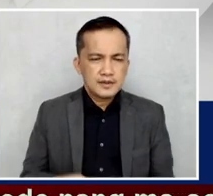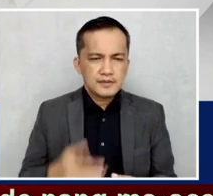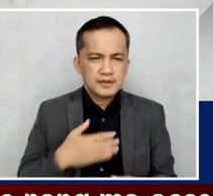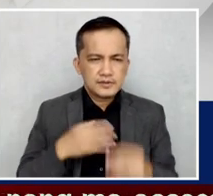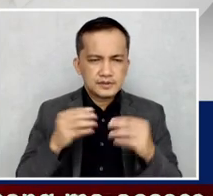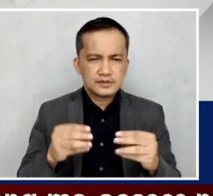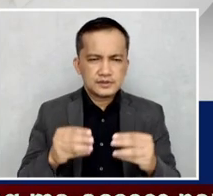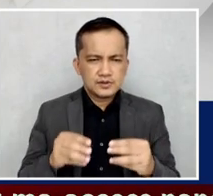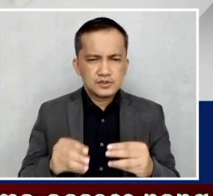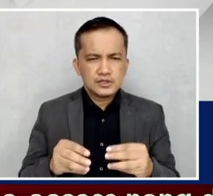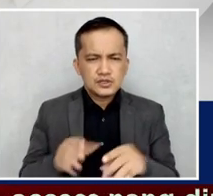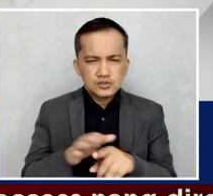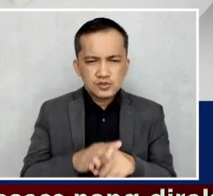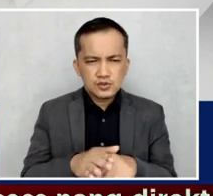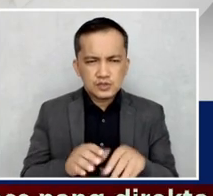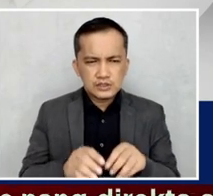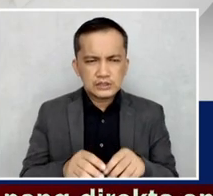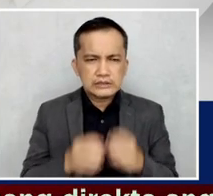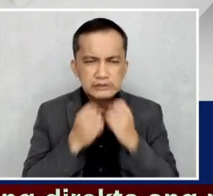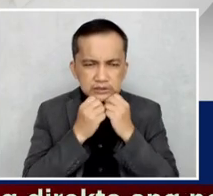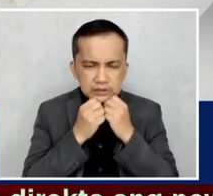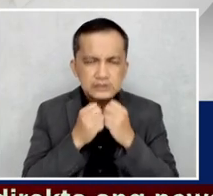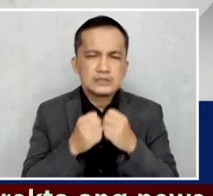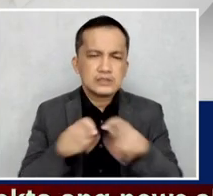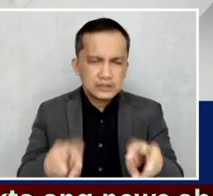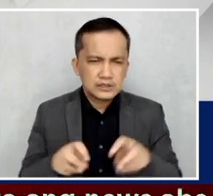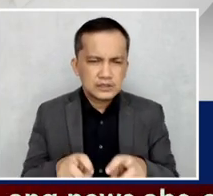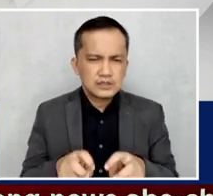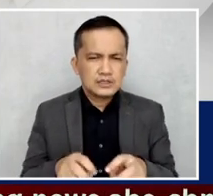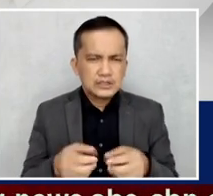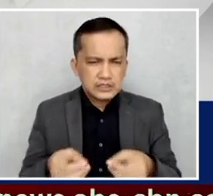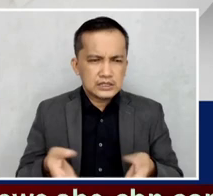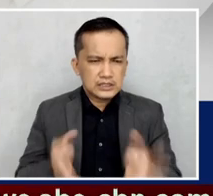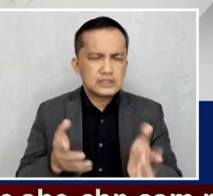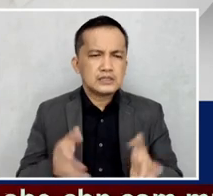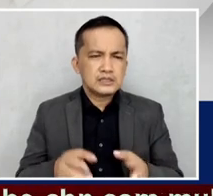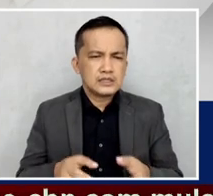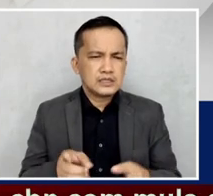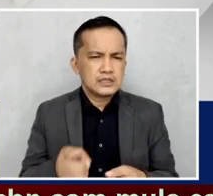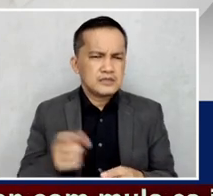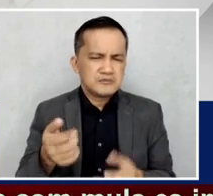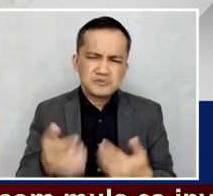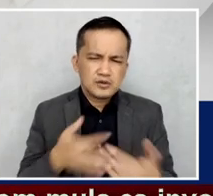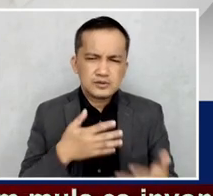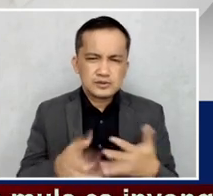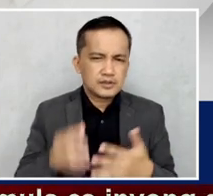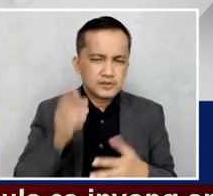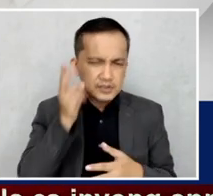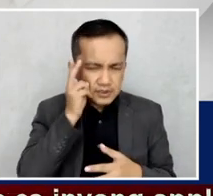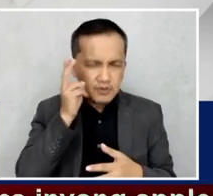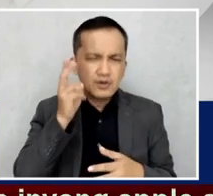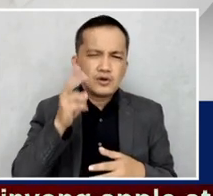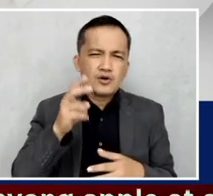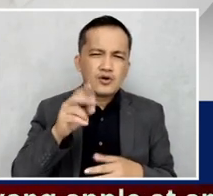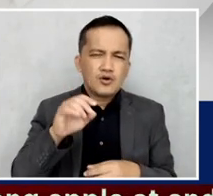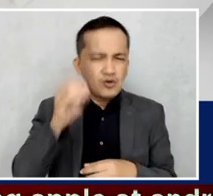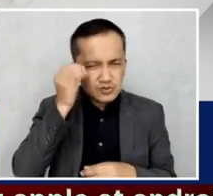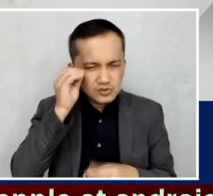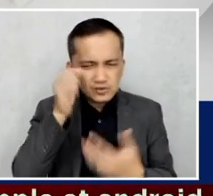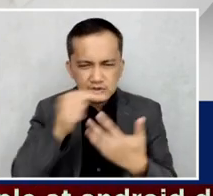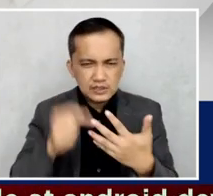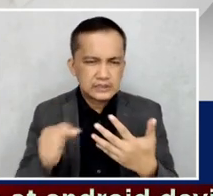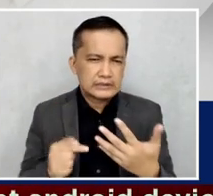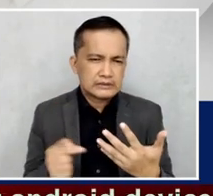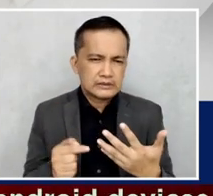these basic commodities, these vegetables, whether they be onions, garlic, all of this. Moderate